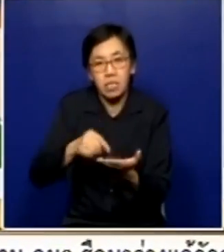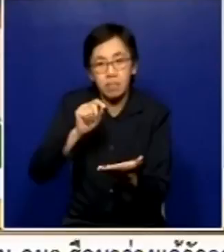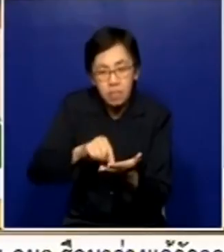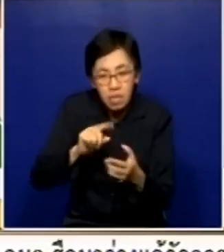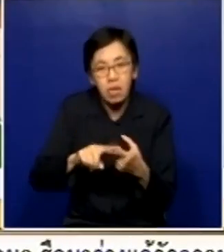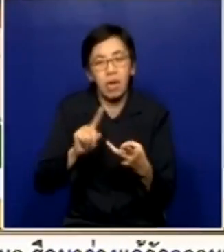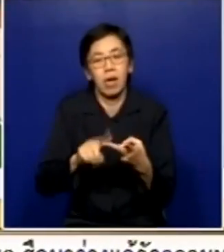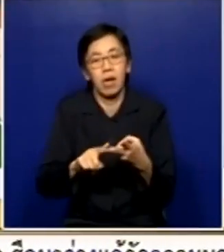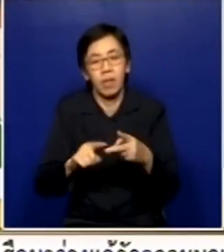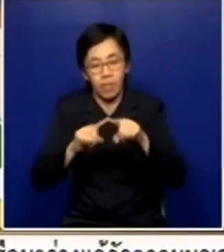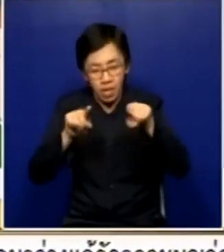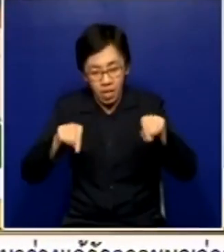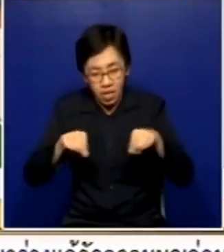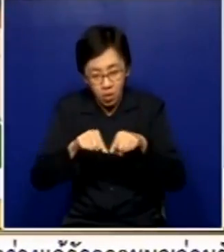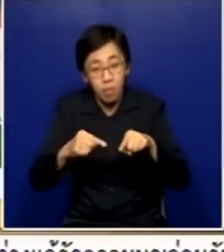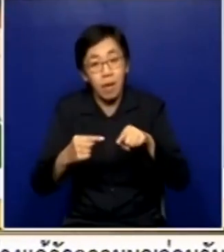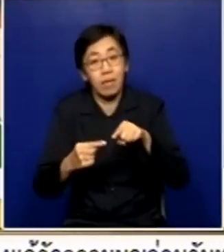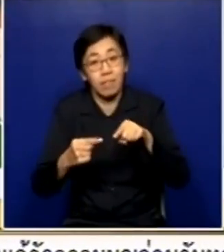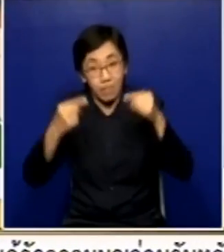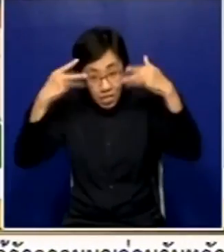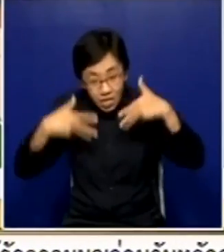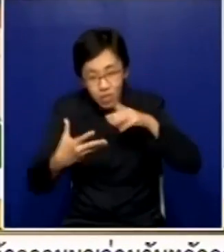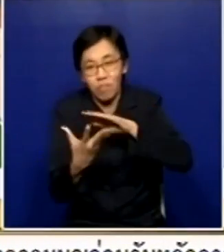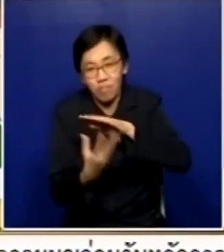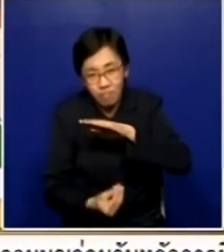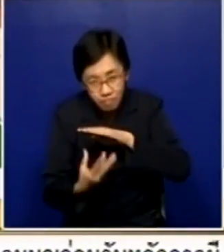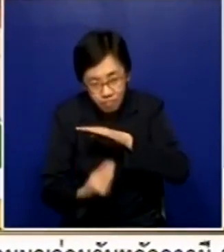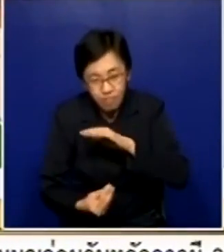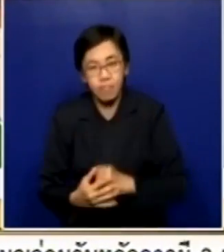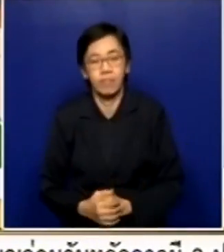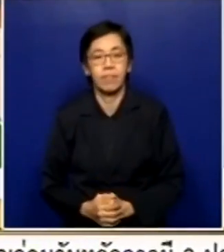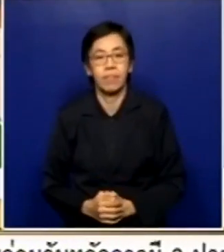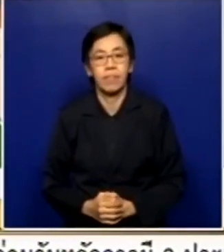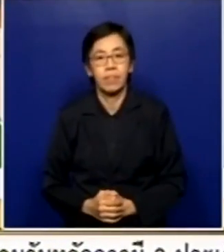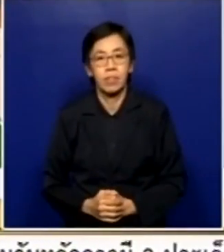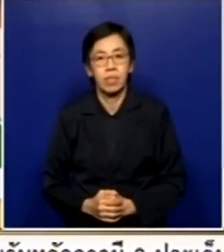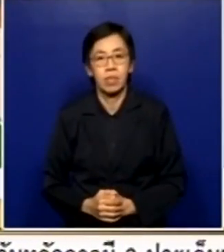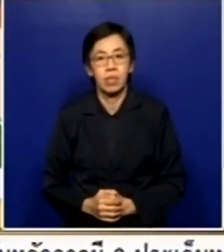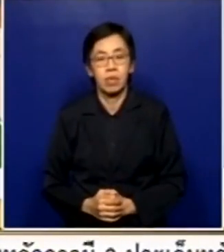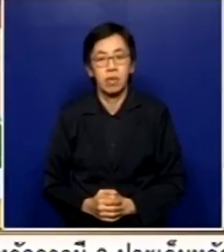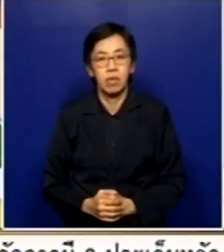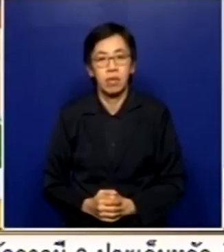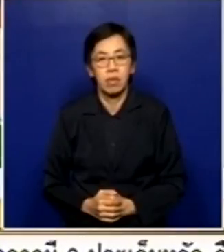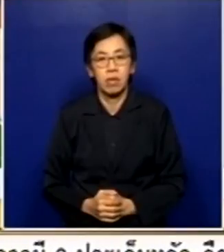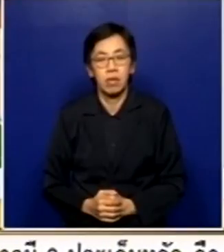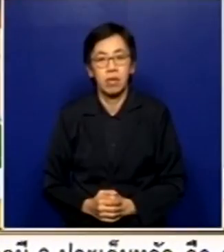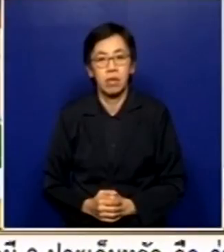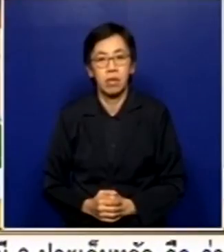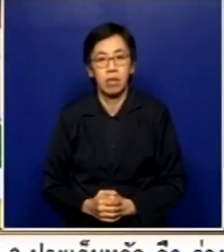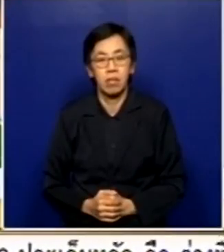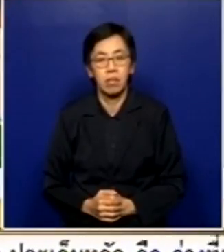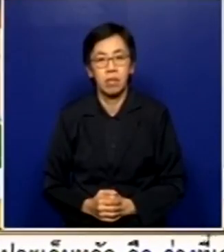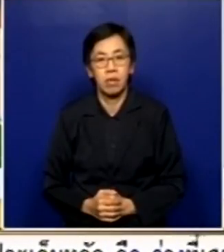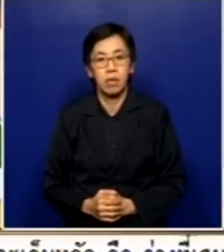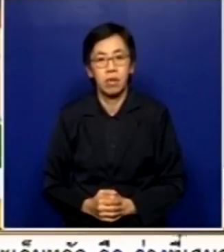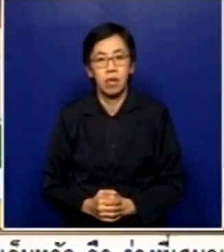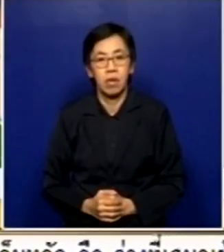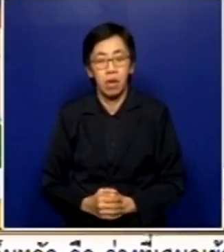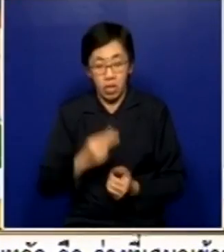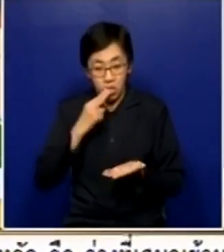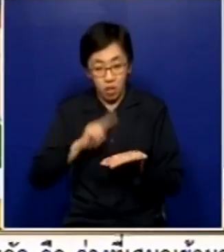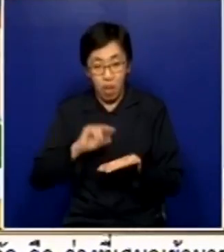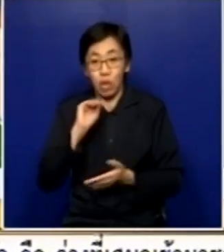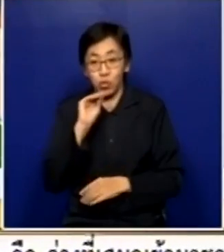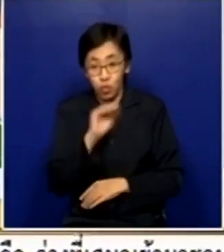บัตรประชาชนมีการติดตามคนที่ส่งตามไปรษณีย์ก็ติด